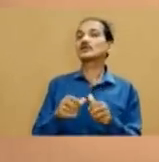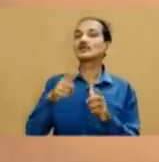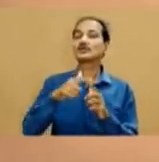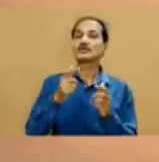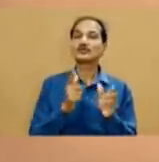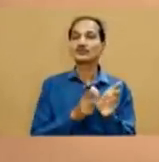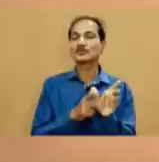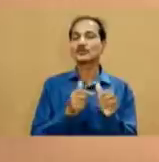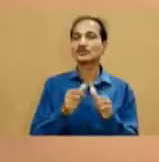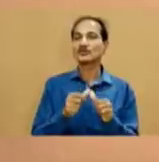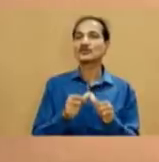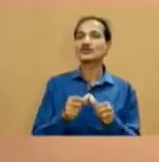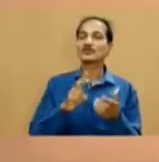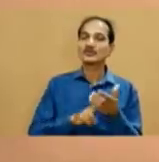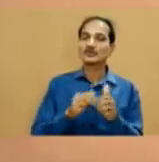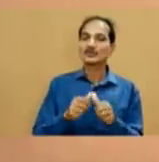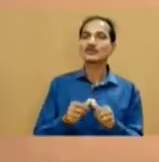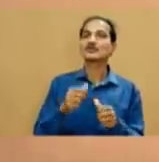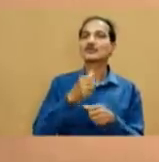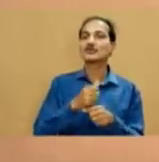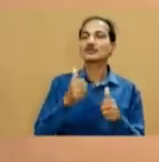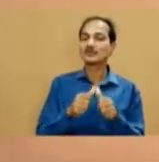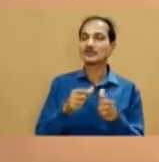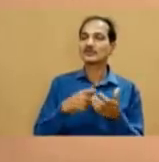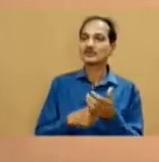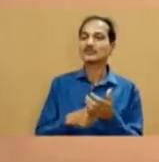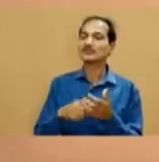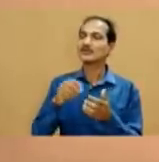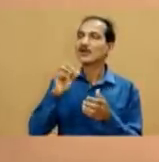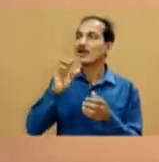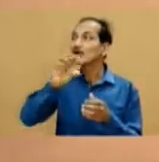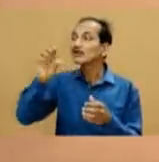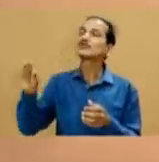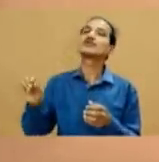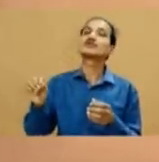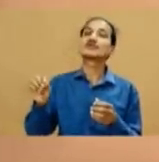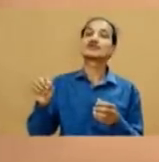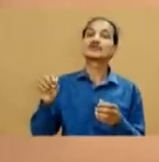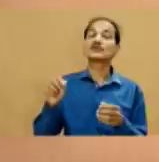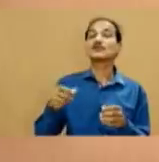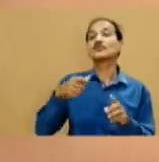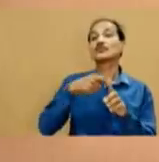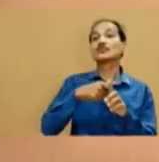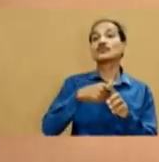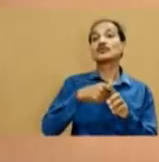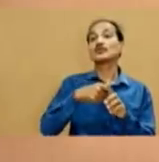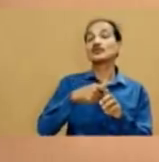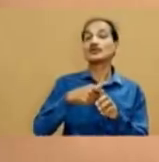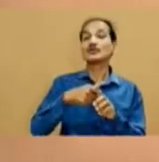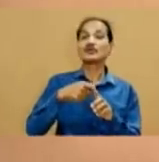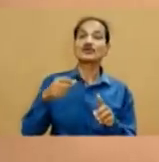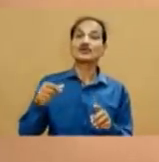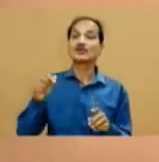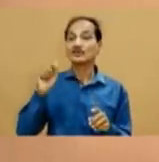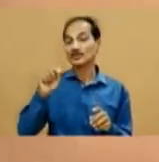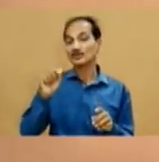ରିକଭର କରିଛନ୍ତି। ଆଉ ଯେହେତୁ 34 ଜଣ ଚିହ୍ନଟ ହୋଇସାରିଲେଣି ଖୋର୍ଦ୍ଧା ଜିଲ୍ଲାରେ,